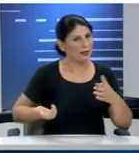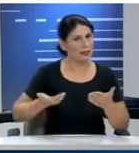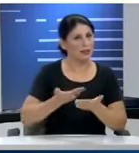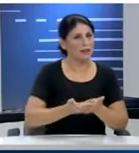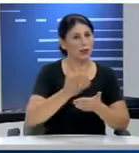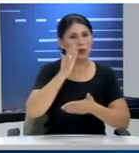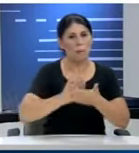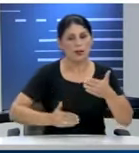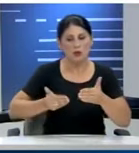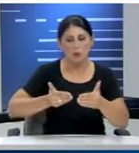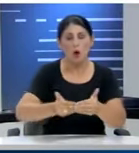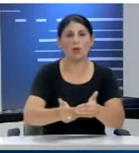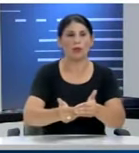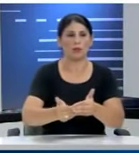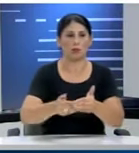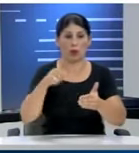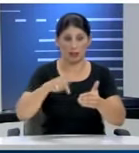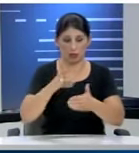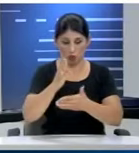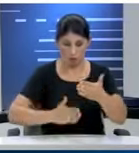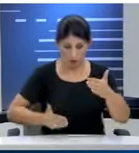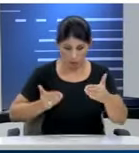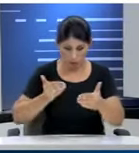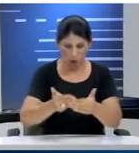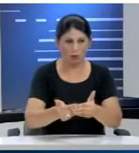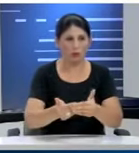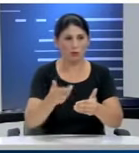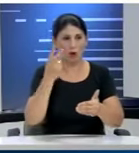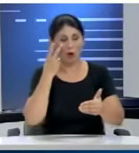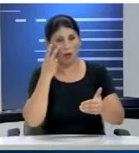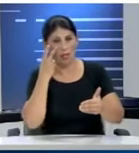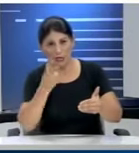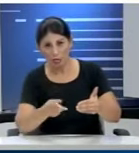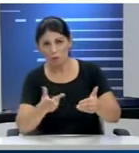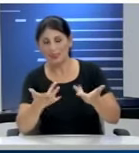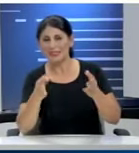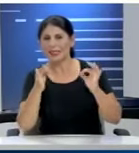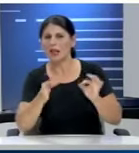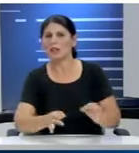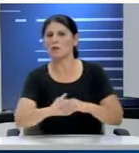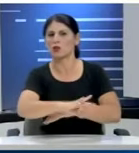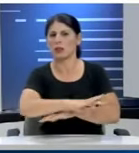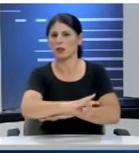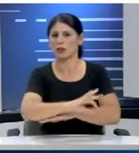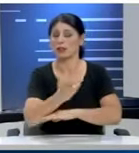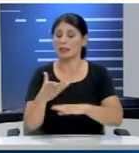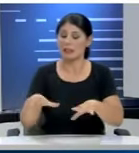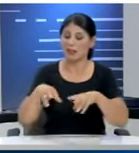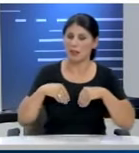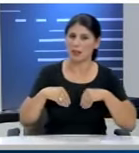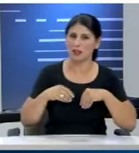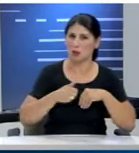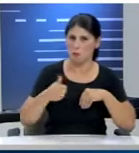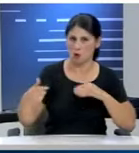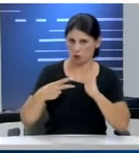καταθέσετε και το μεσοπρόθεσμο. Όπου εκεί θα φανεί και τι ακριβώς σχεδιάζετε και υιοθετείτε, όχι μόνο